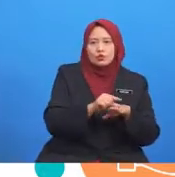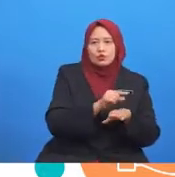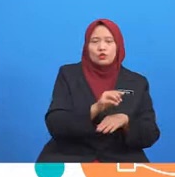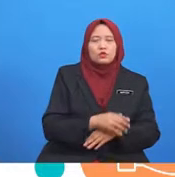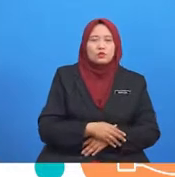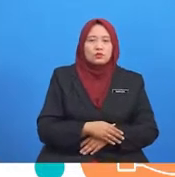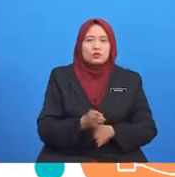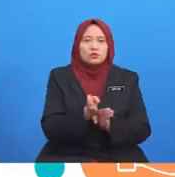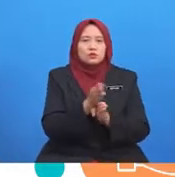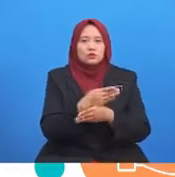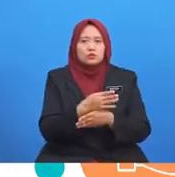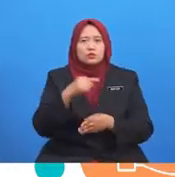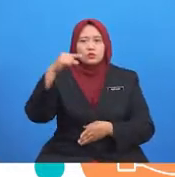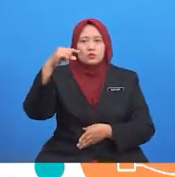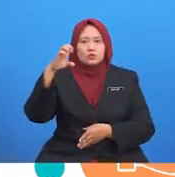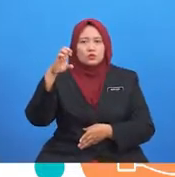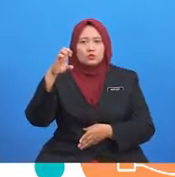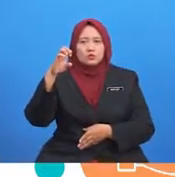ini.